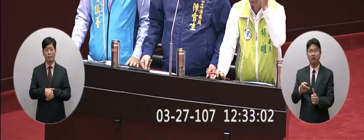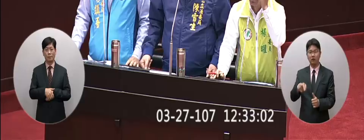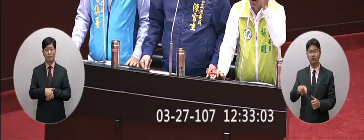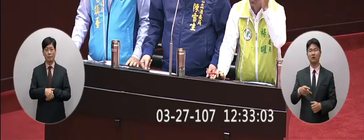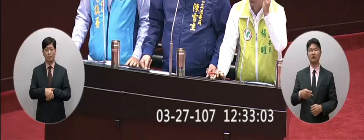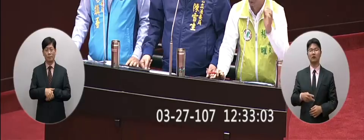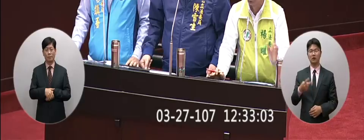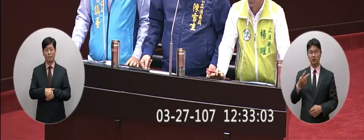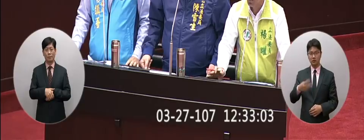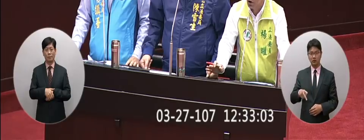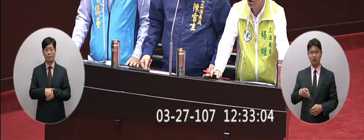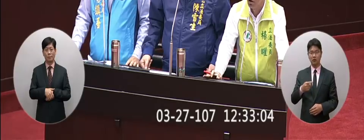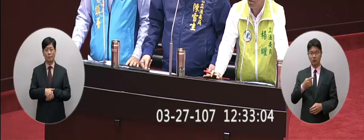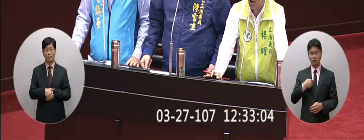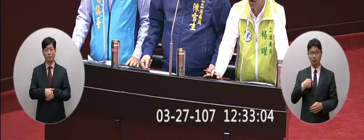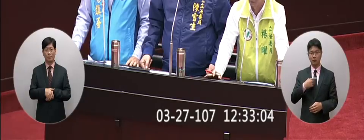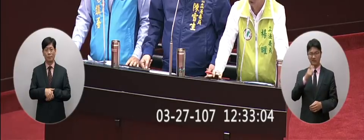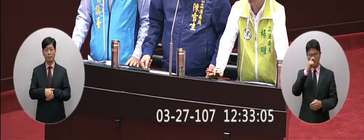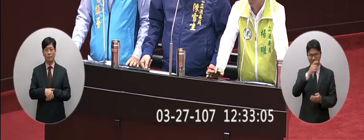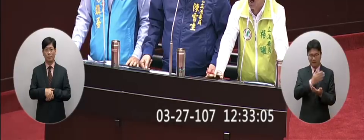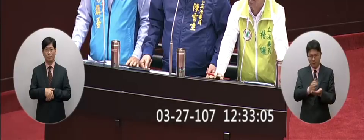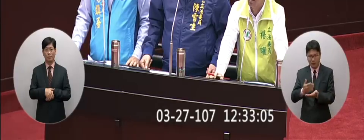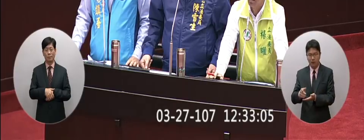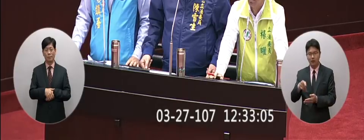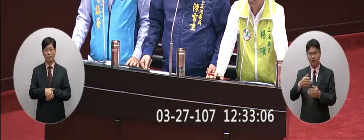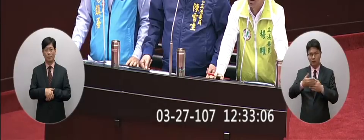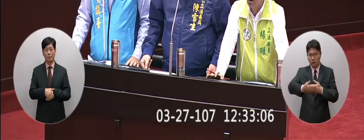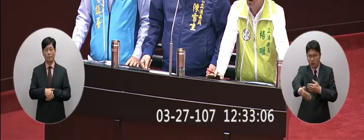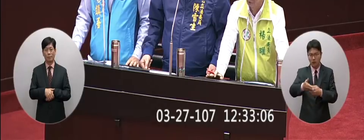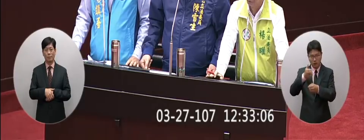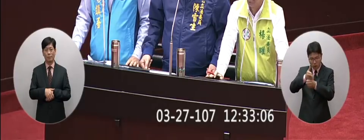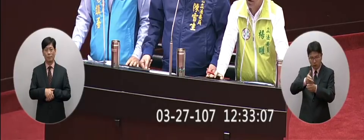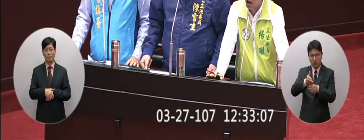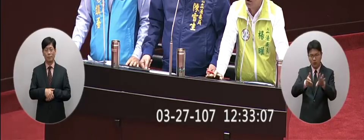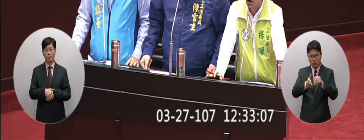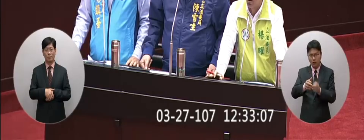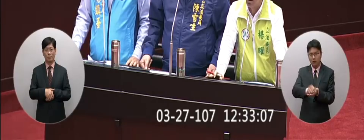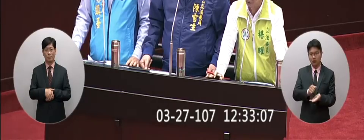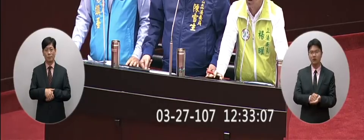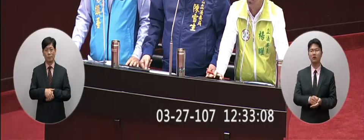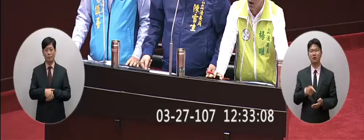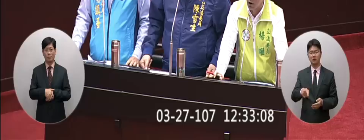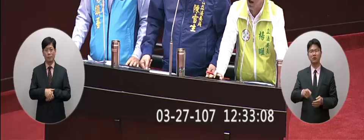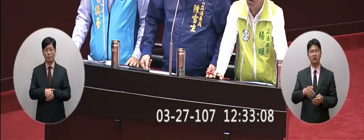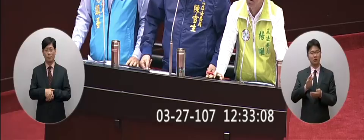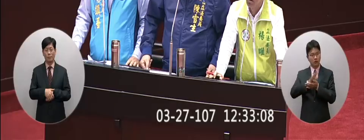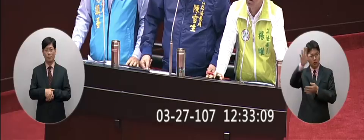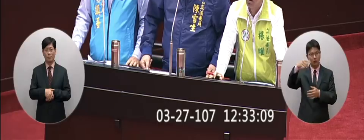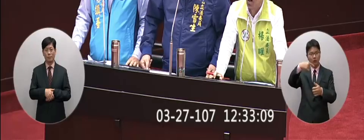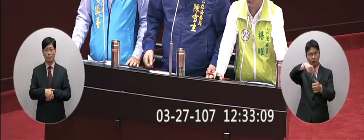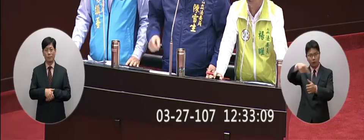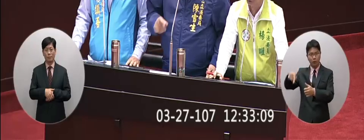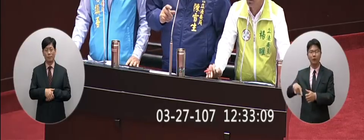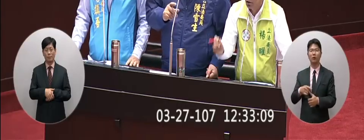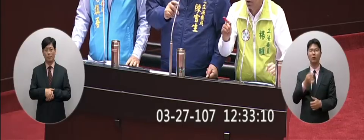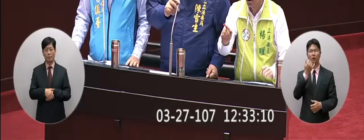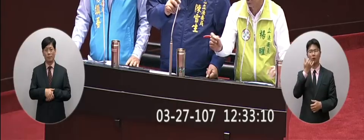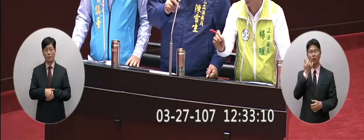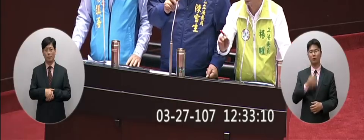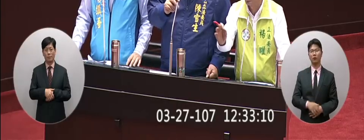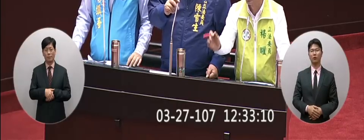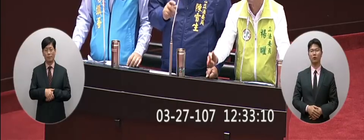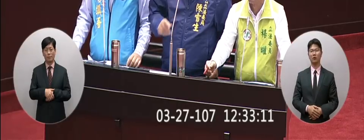就把它在做的同时把它记录下来，这个是一个非常好的环境教育教材， 是 就